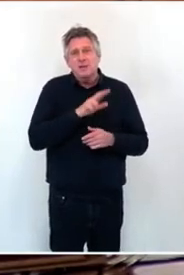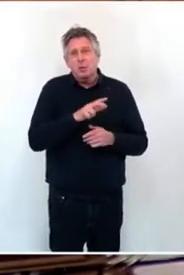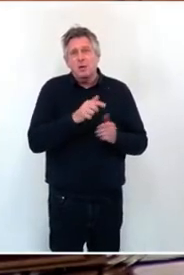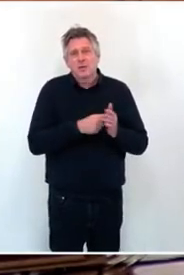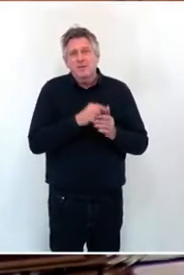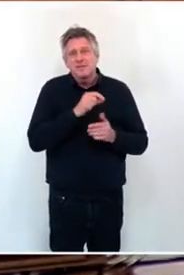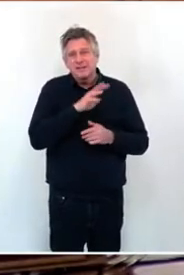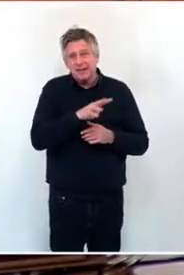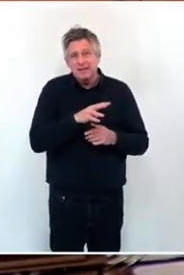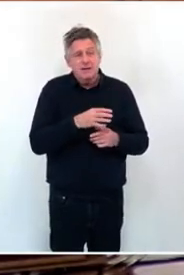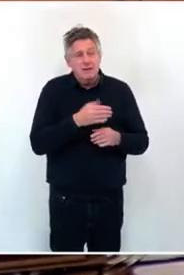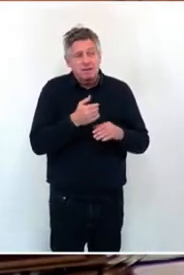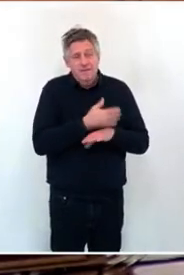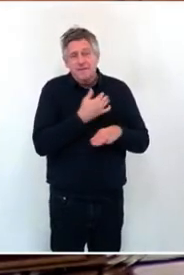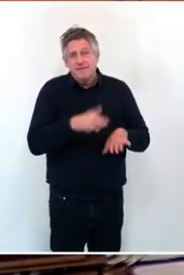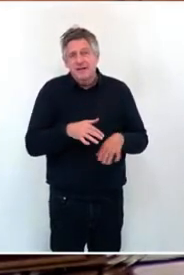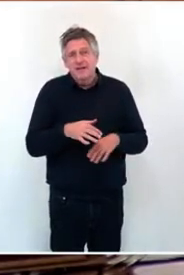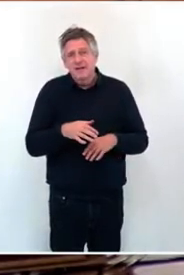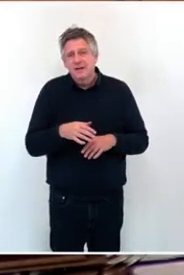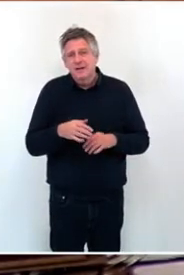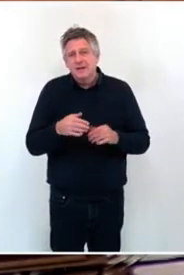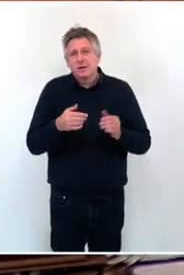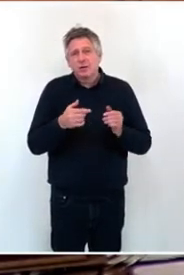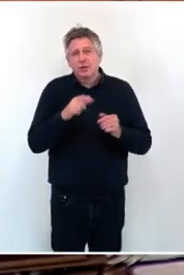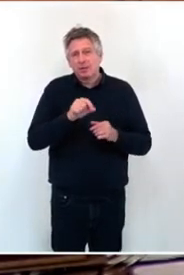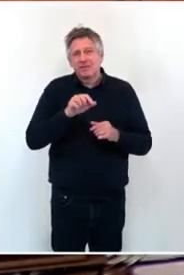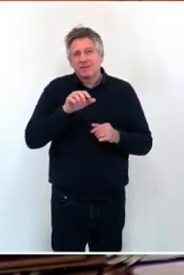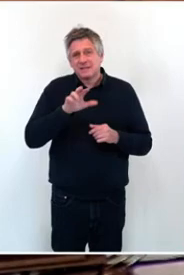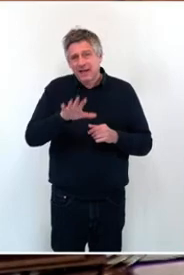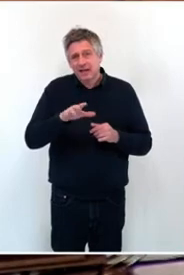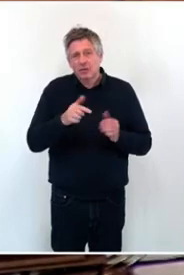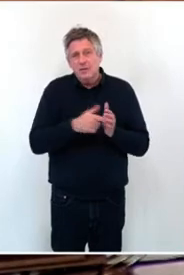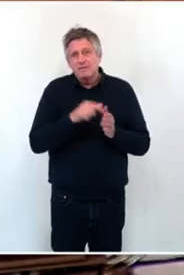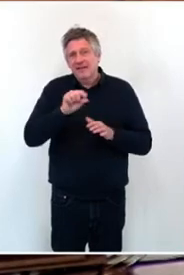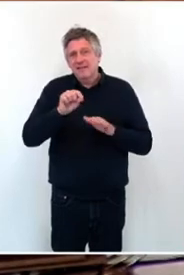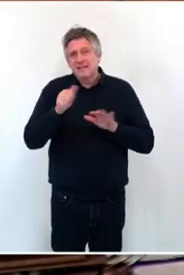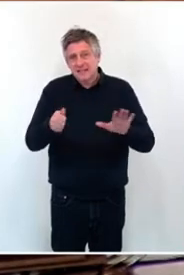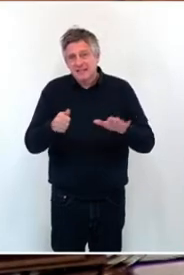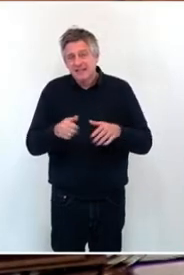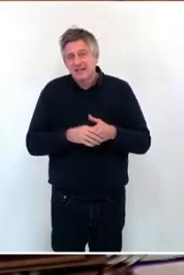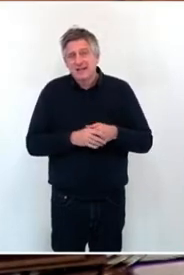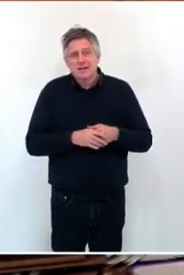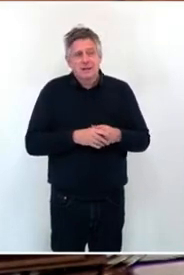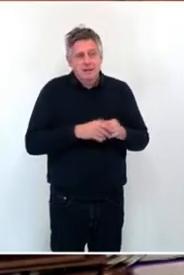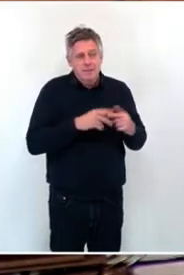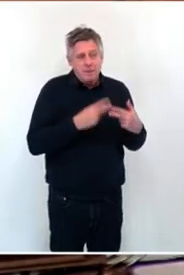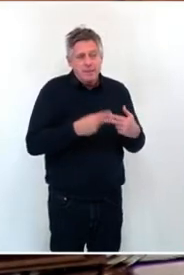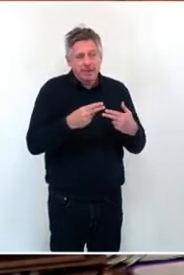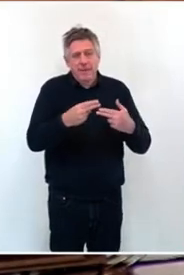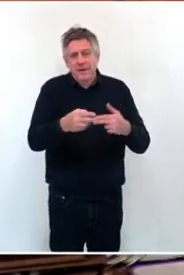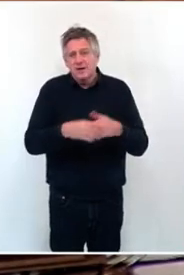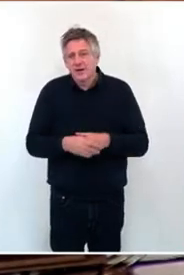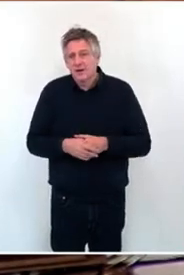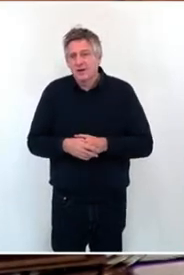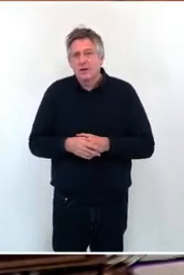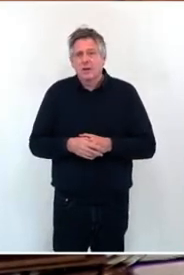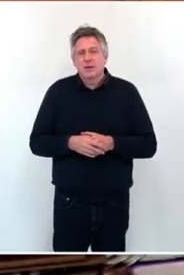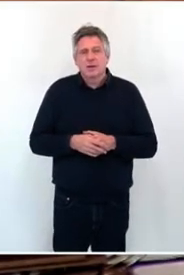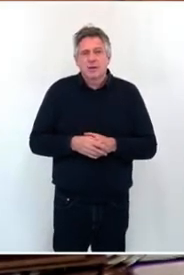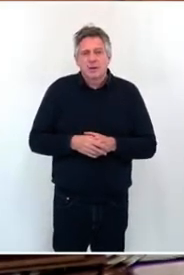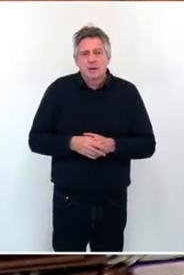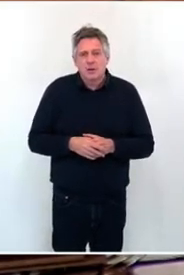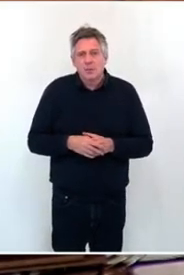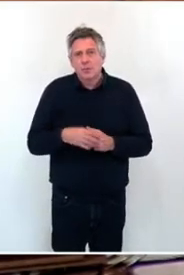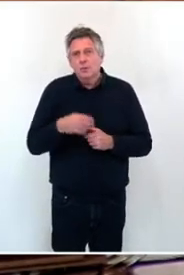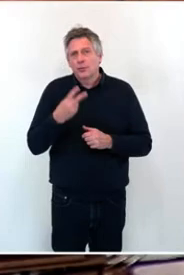saisons 5 et 6 qui sont elles à venir. Donc cette subvention couvre donc 2/3 du